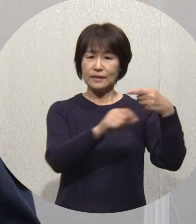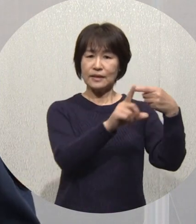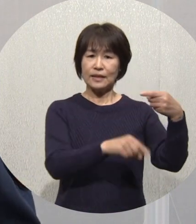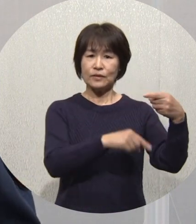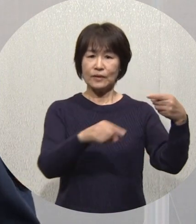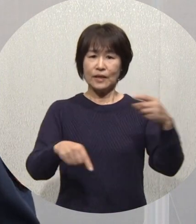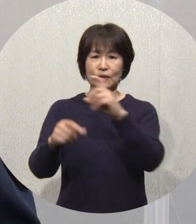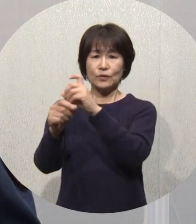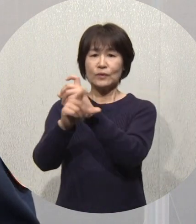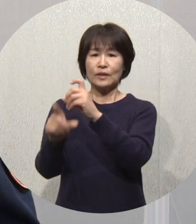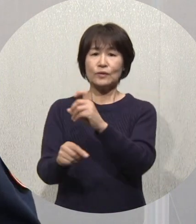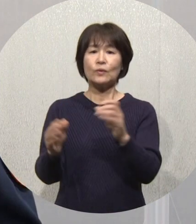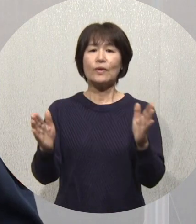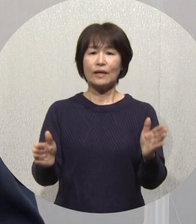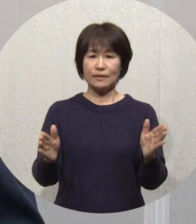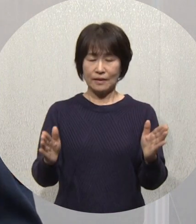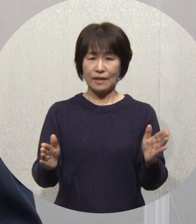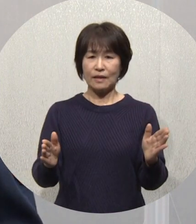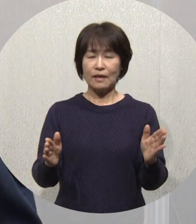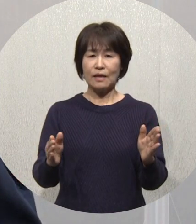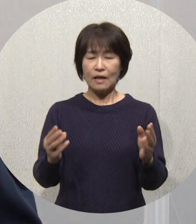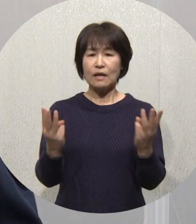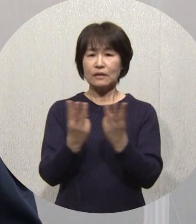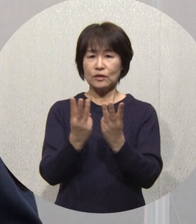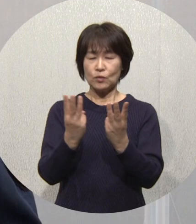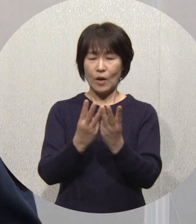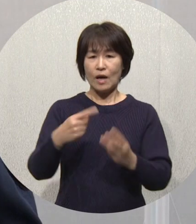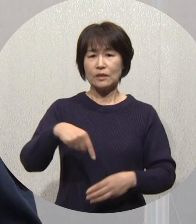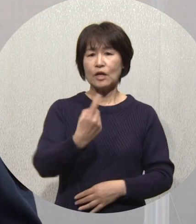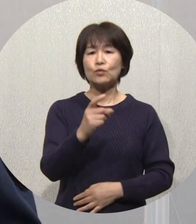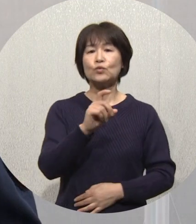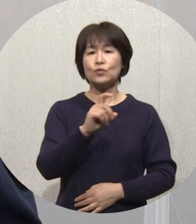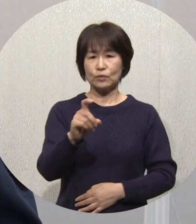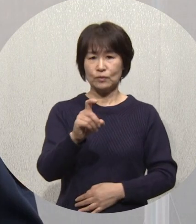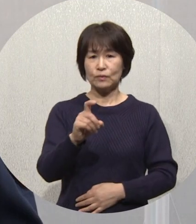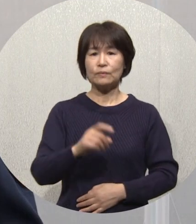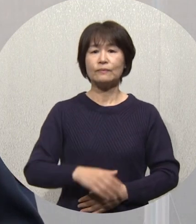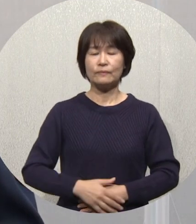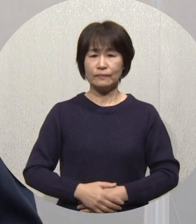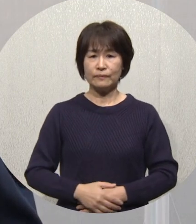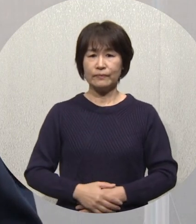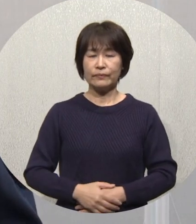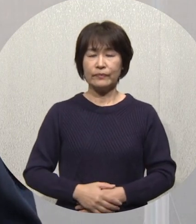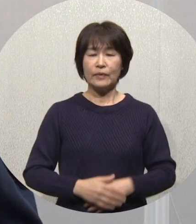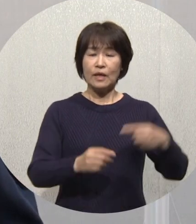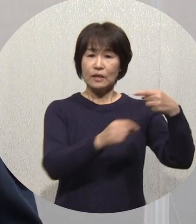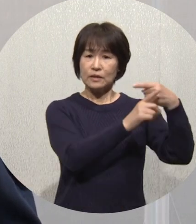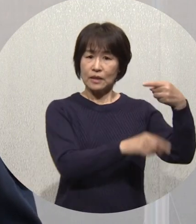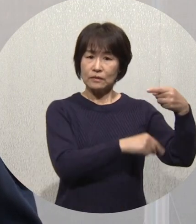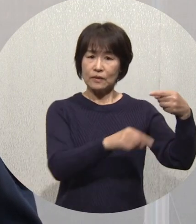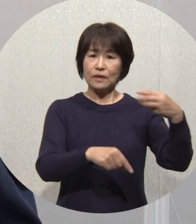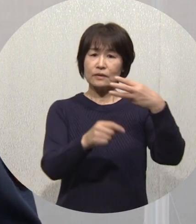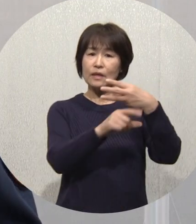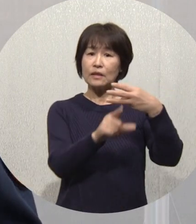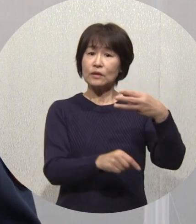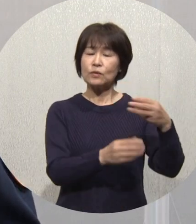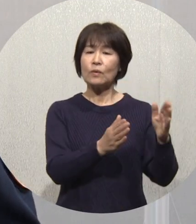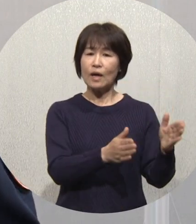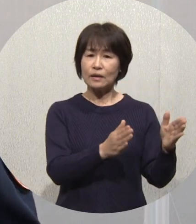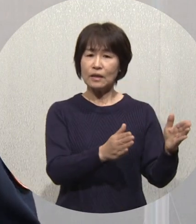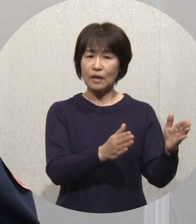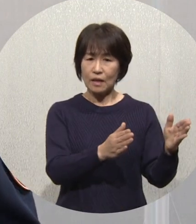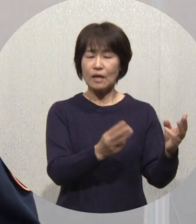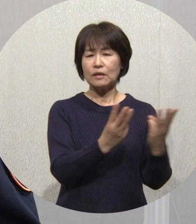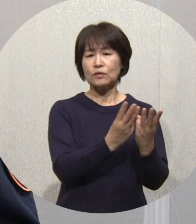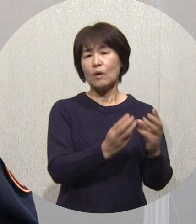10月の速報値ですが、約110件の火災が起こっております。で、おおよそですね、1月から3月に集